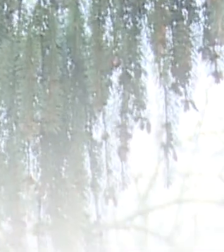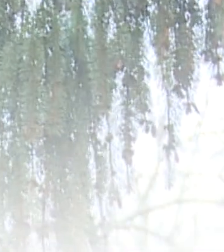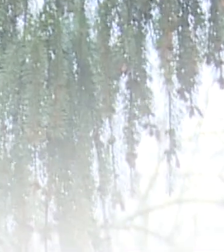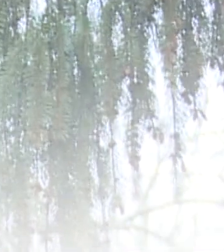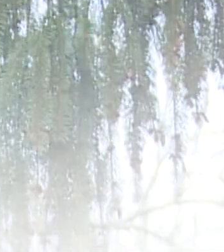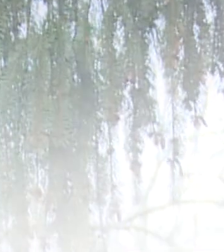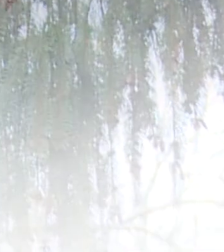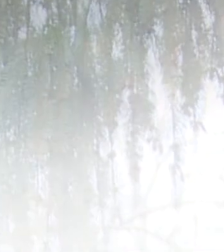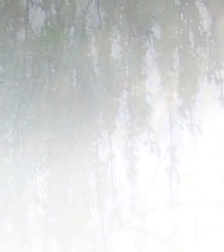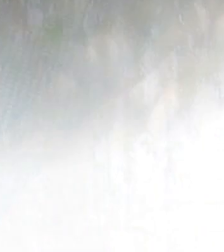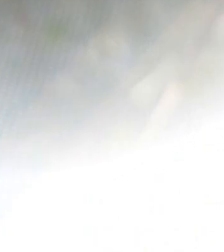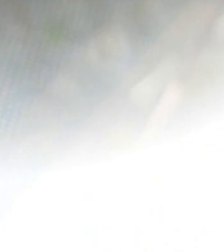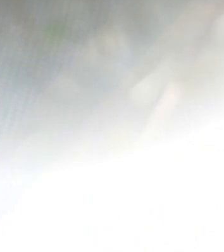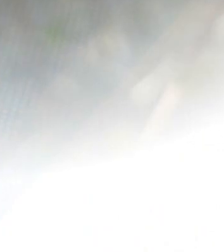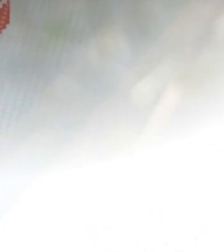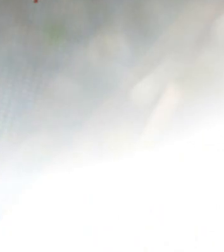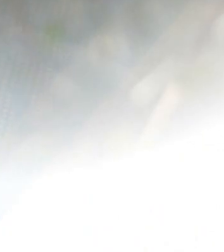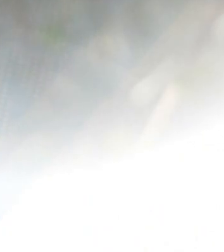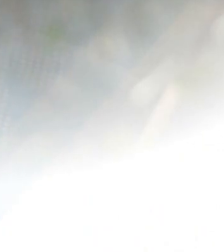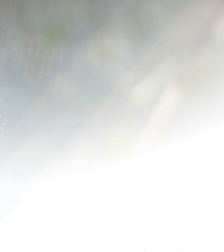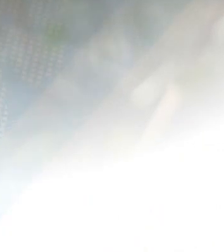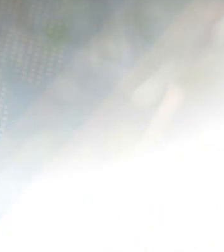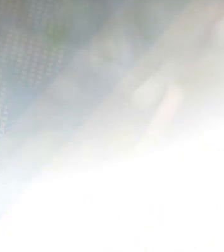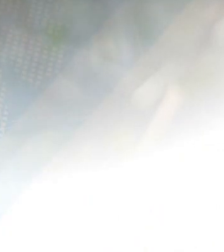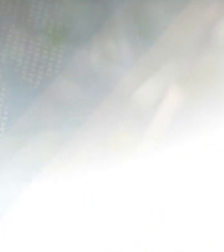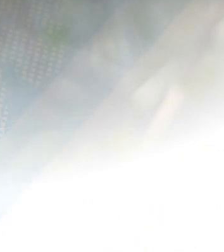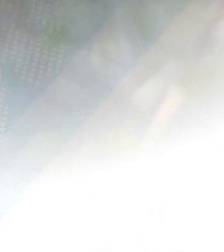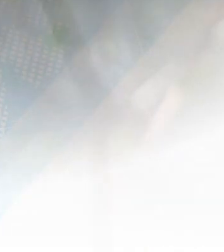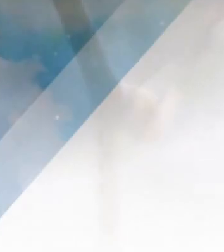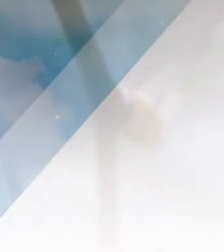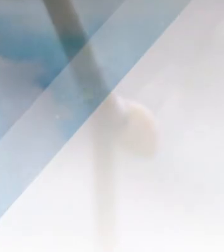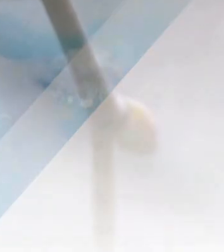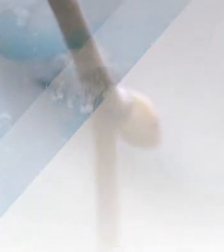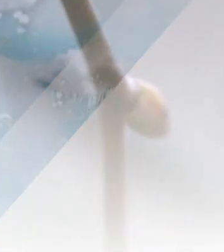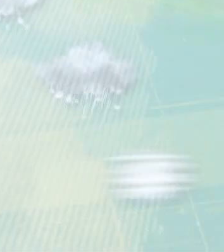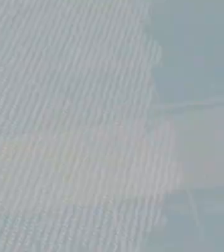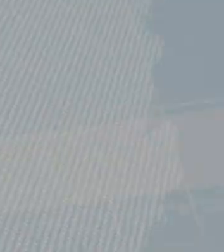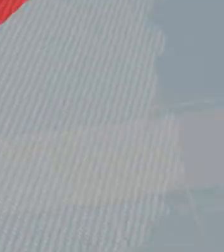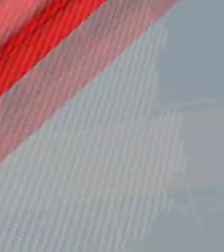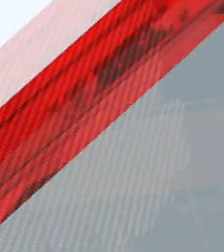У каталікоў дзень анёла адзначаць Паўліна, Альбіна, Томаш і Ян.